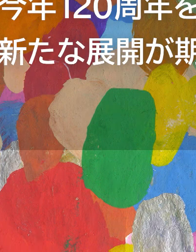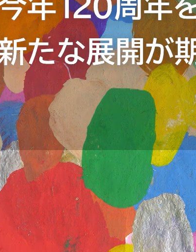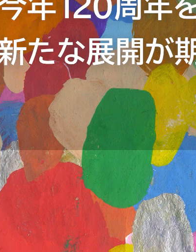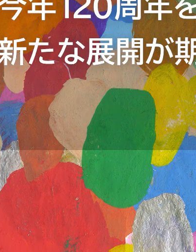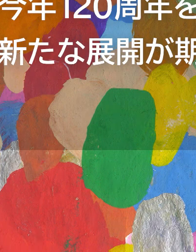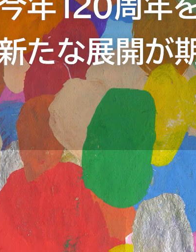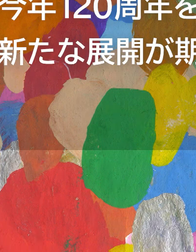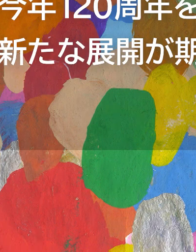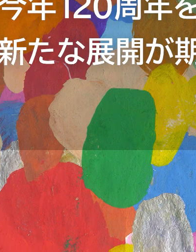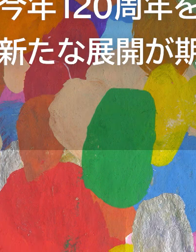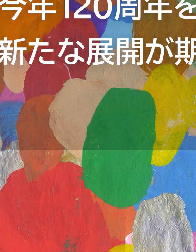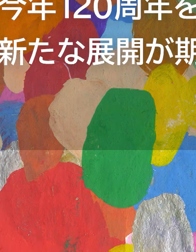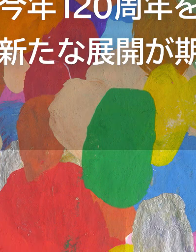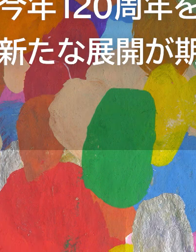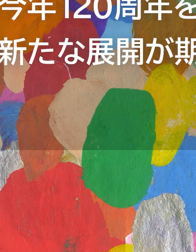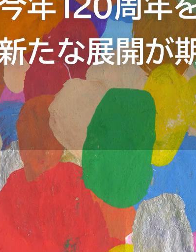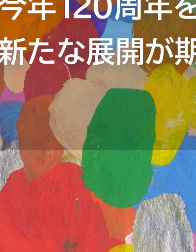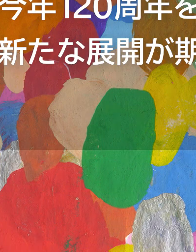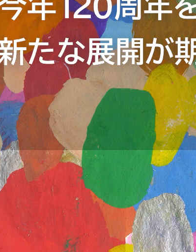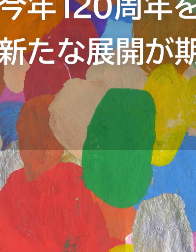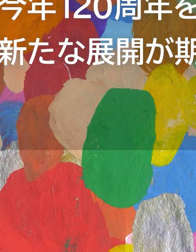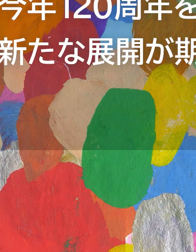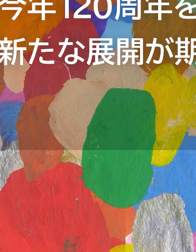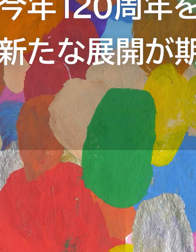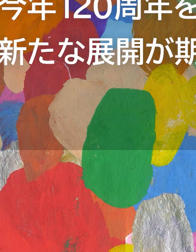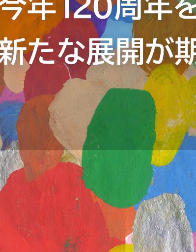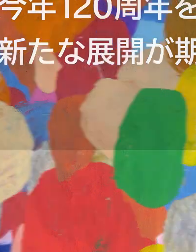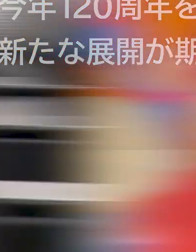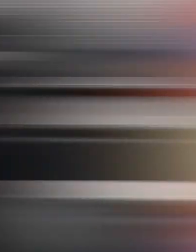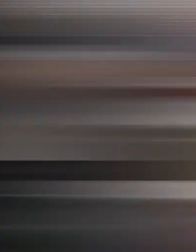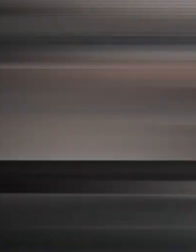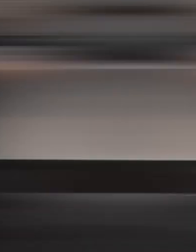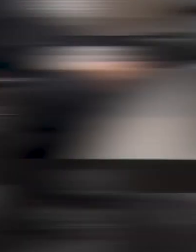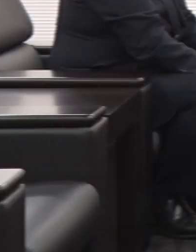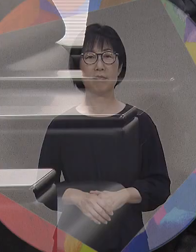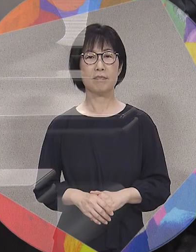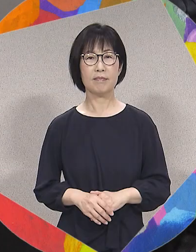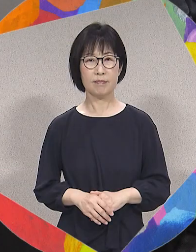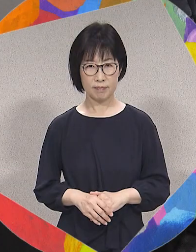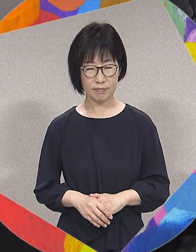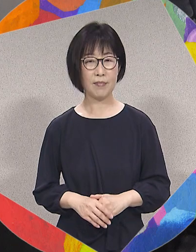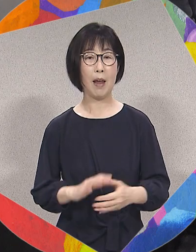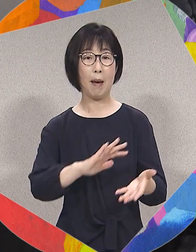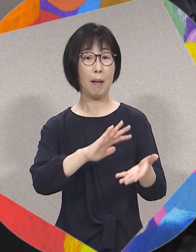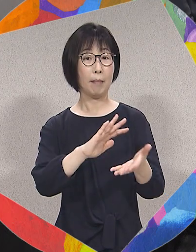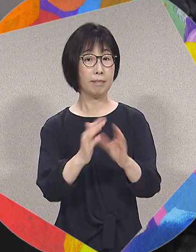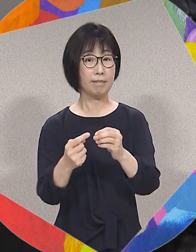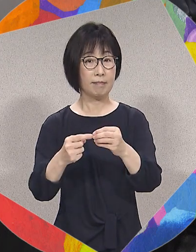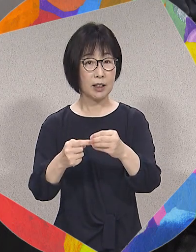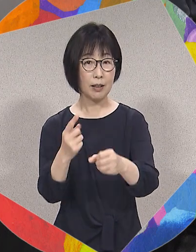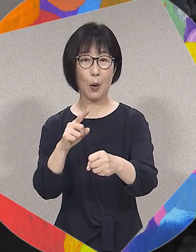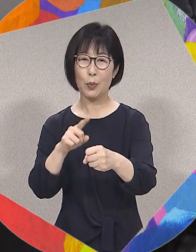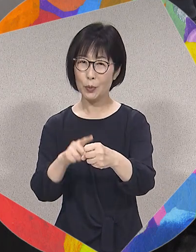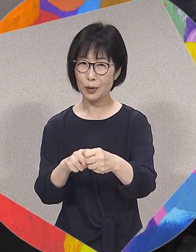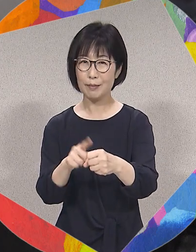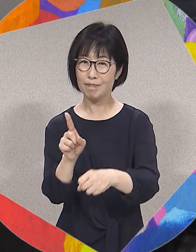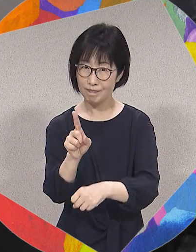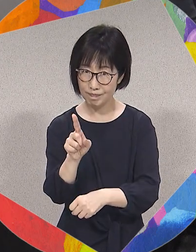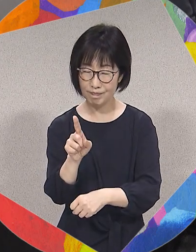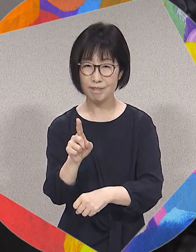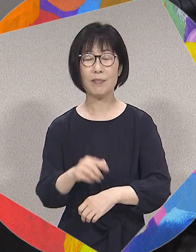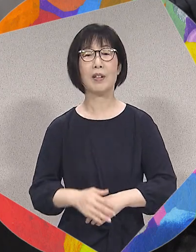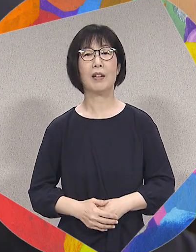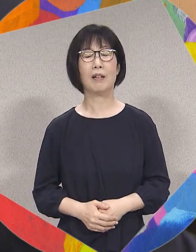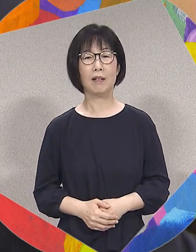年を迎える就実学園、新たな展開が期待されています。 それでは転機となった年を教えてください